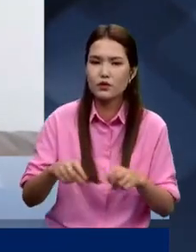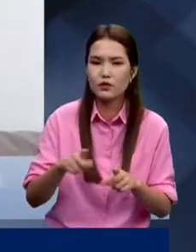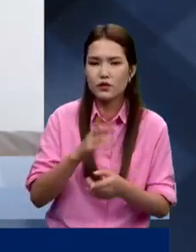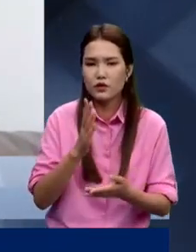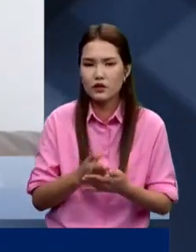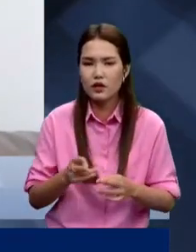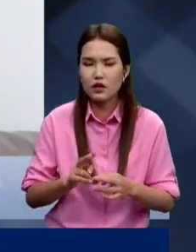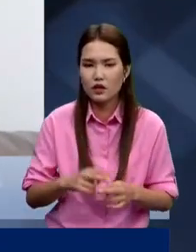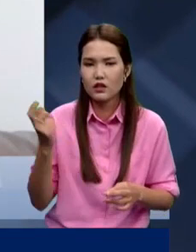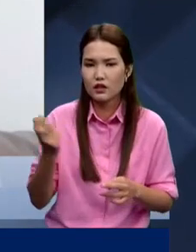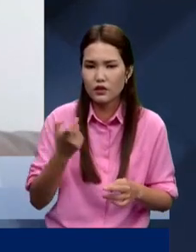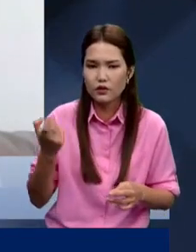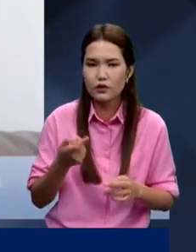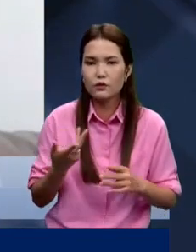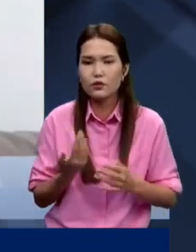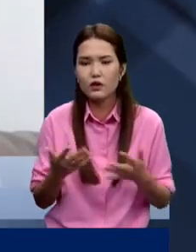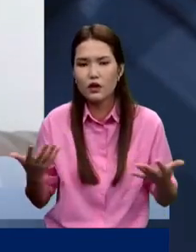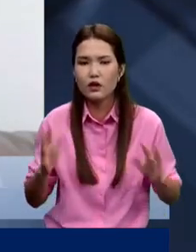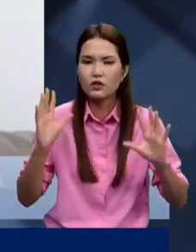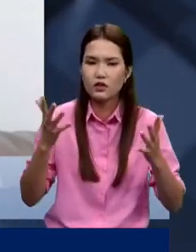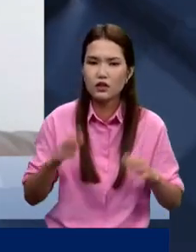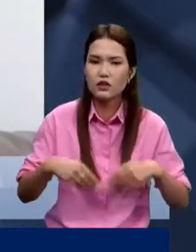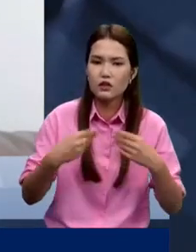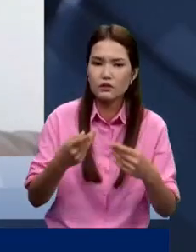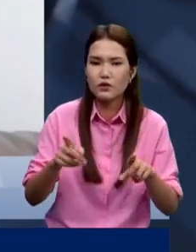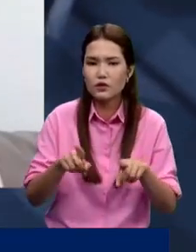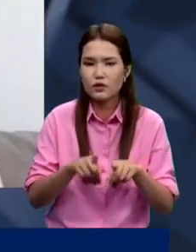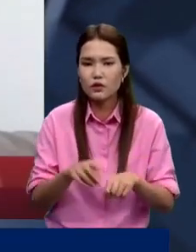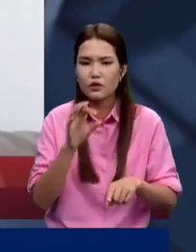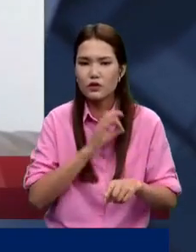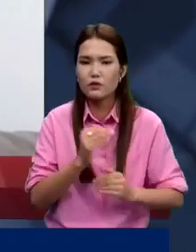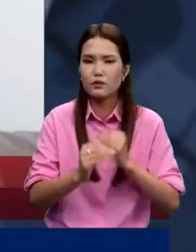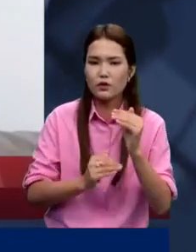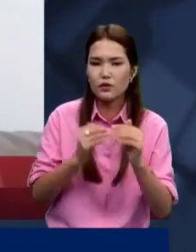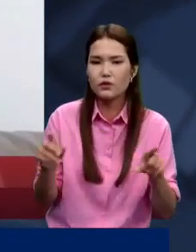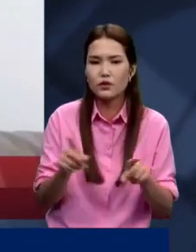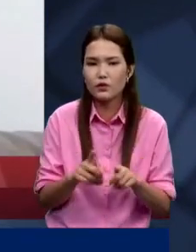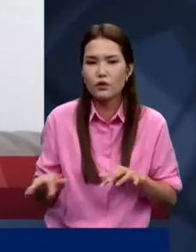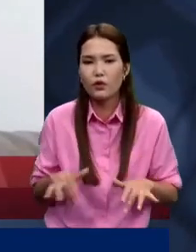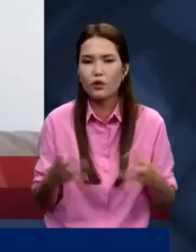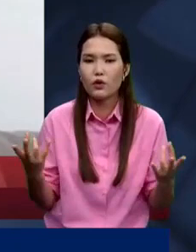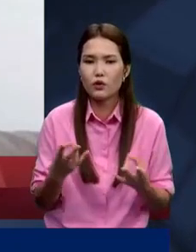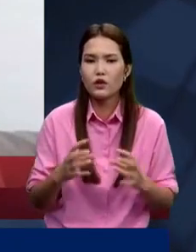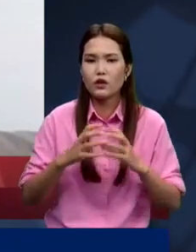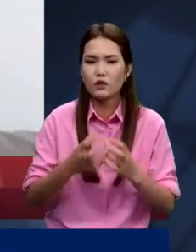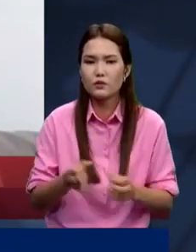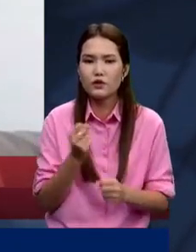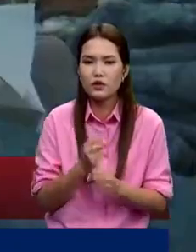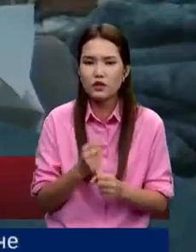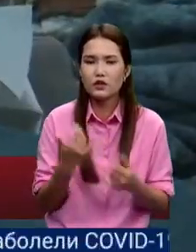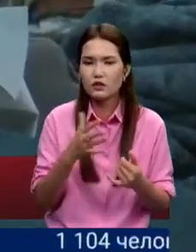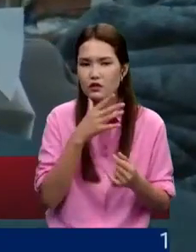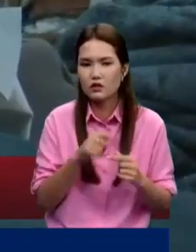дүниежүзілік денсаулық сақтау ұйымының ұсыныстарын орындай бермеу қажет. Эпидемияның дамуын қатаң бақылауға алсын. Менің ойымша біршама тәжірибе